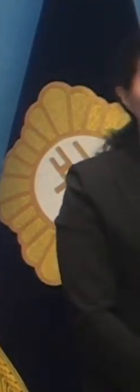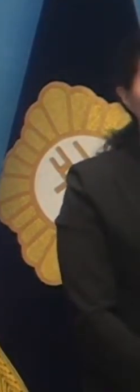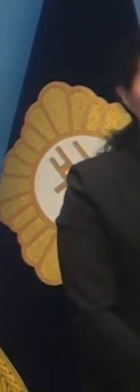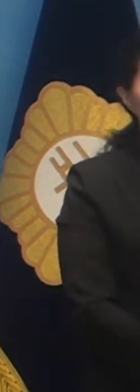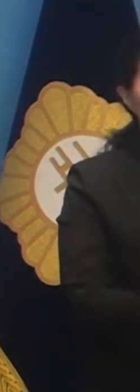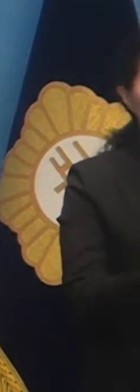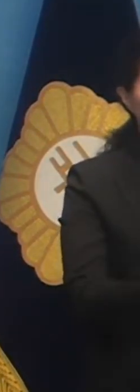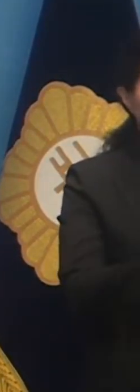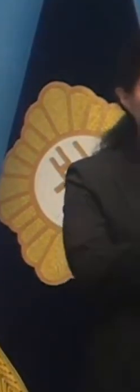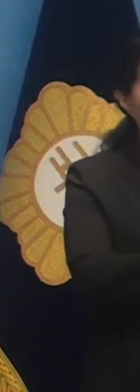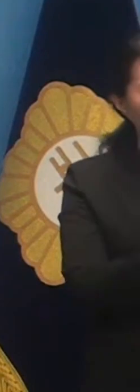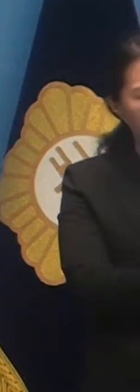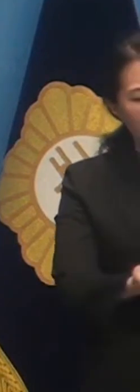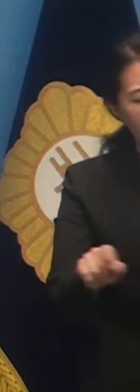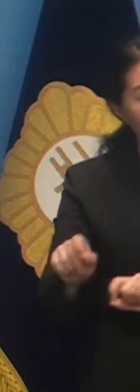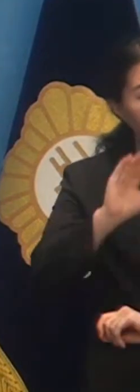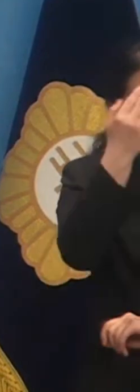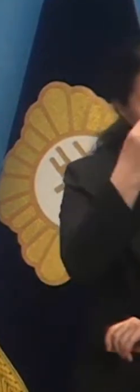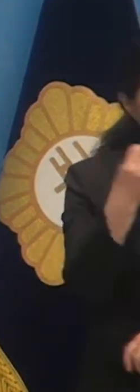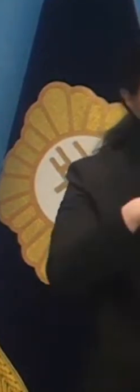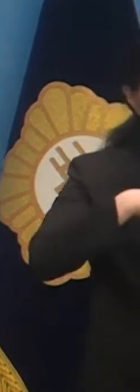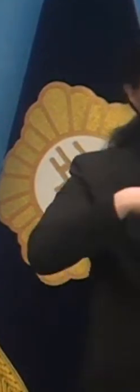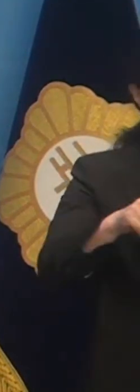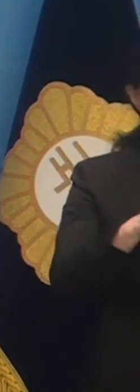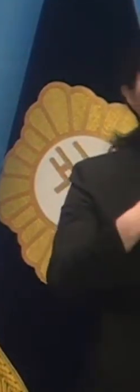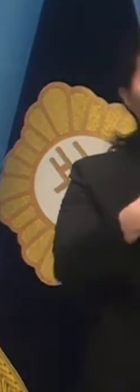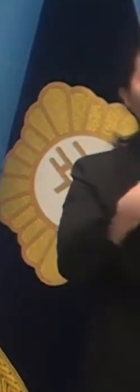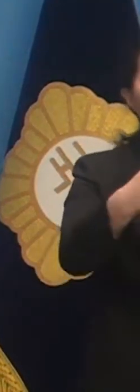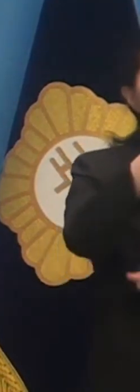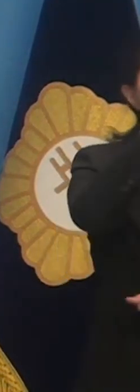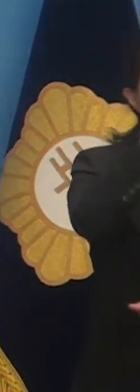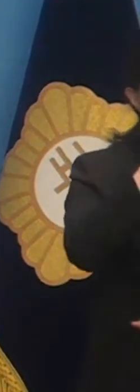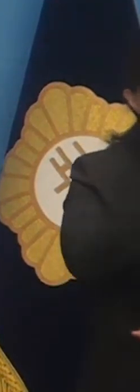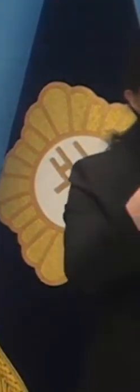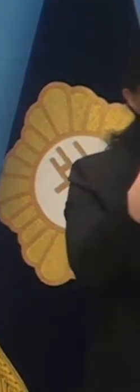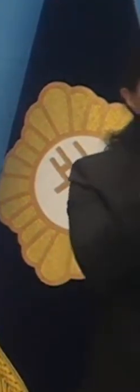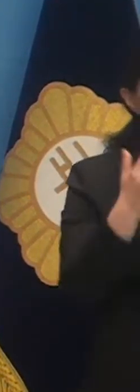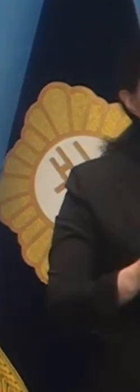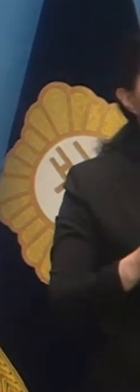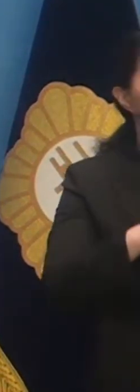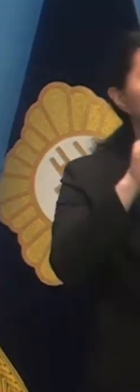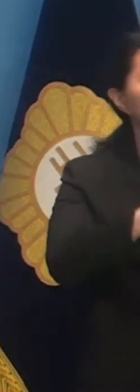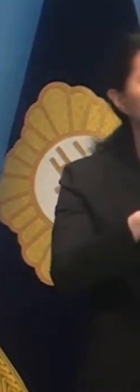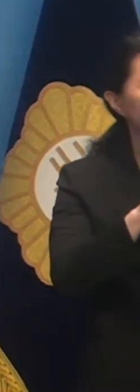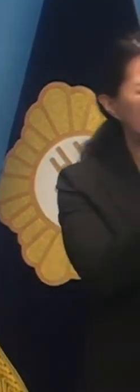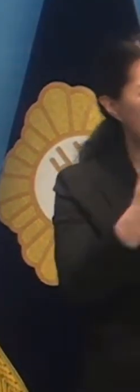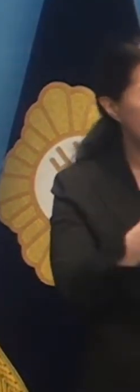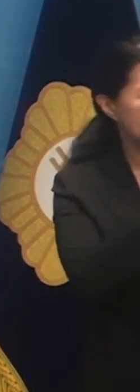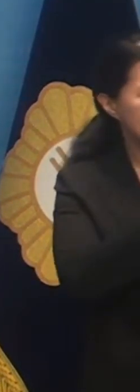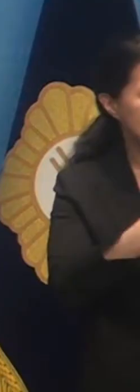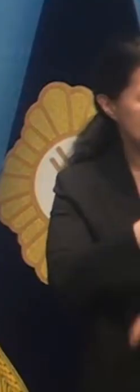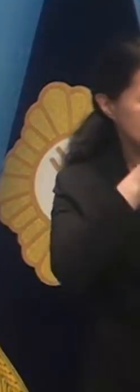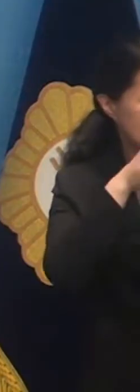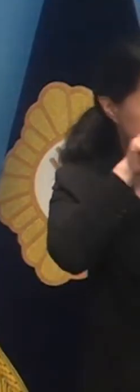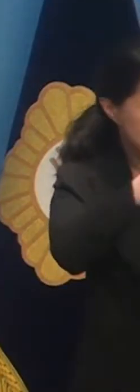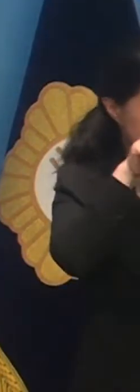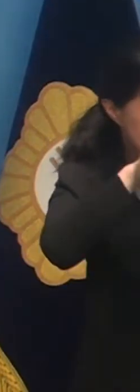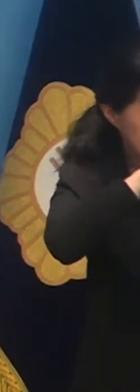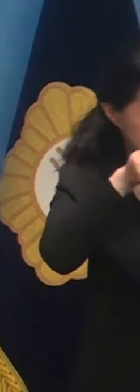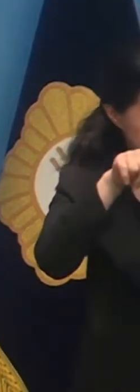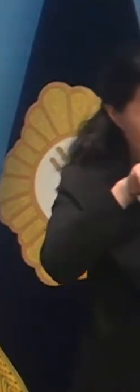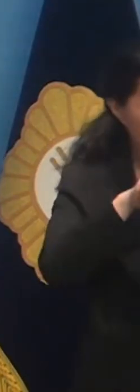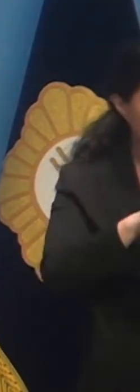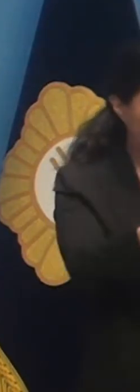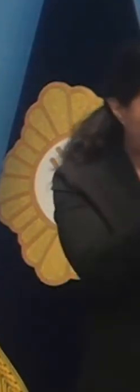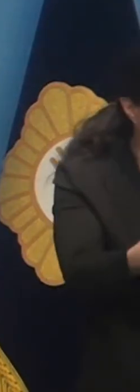하나 없이 시간만 끌며 정치적으로 활용된 이재명 대통령에 대한 수많은 정적제보의 수사,